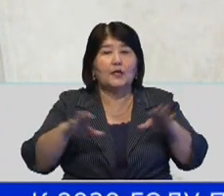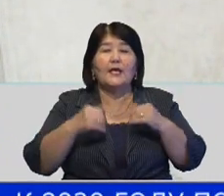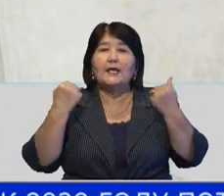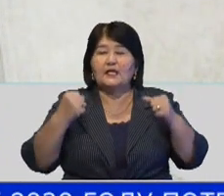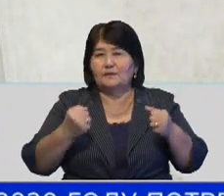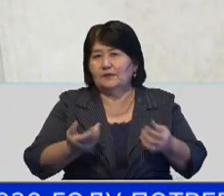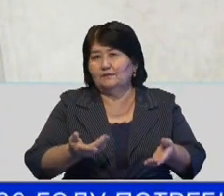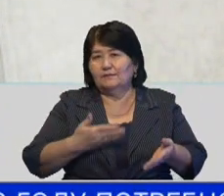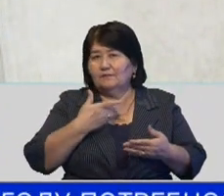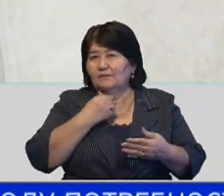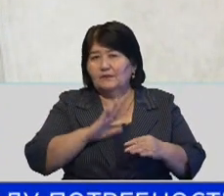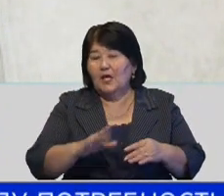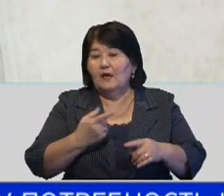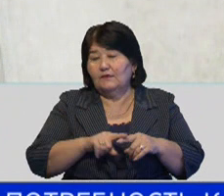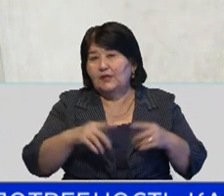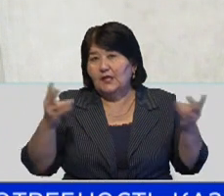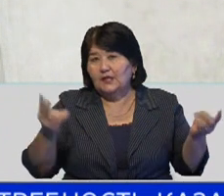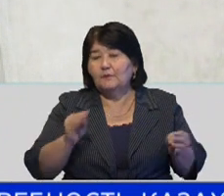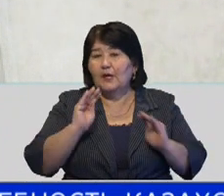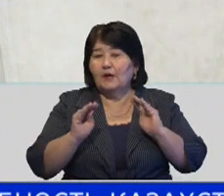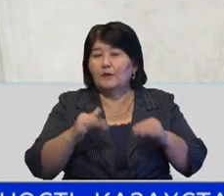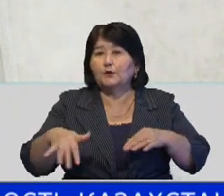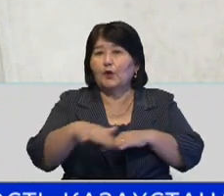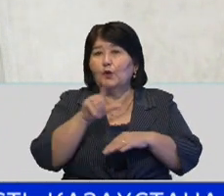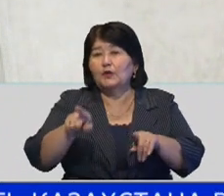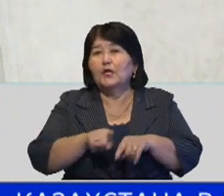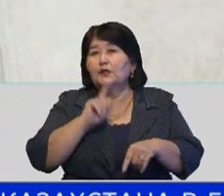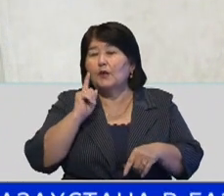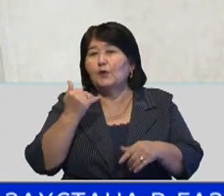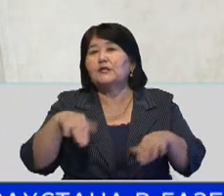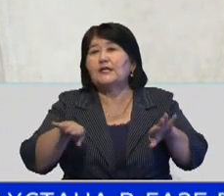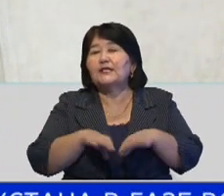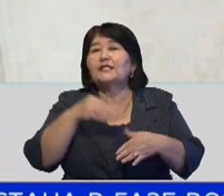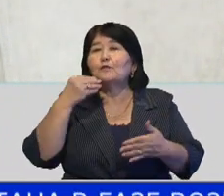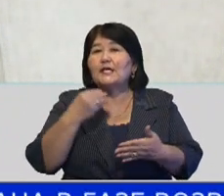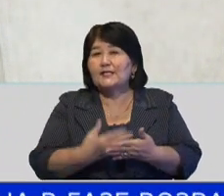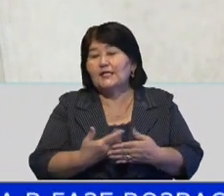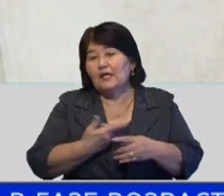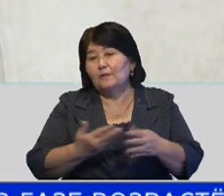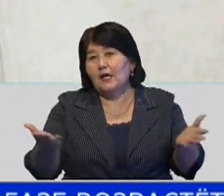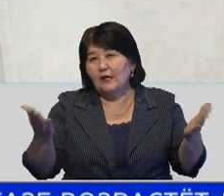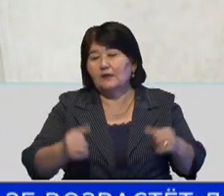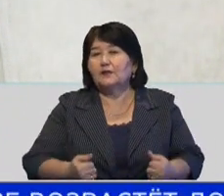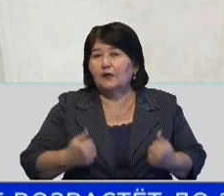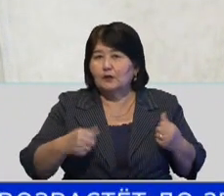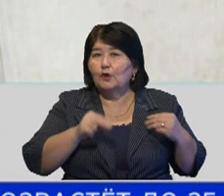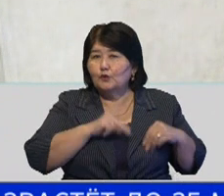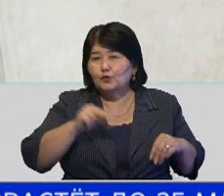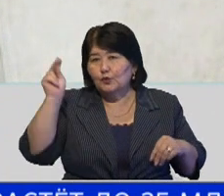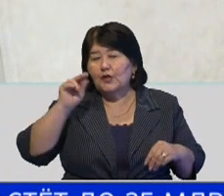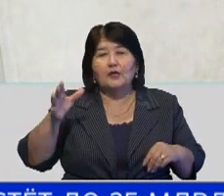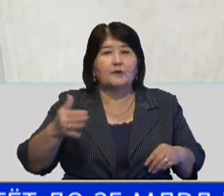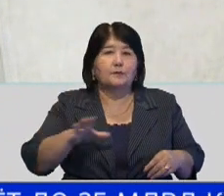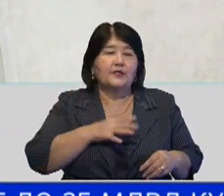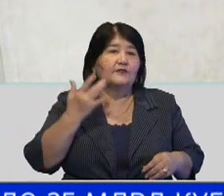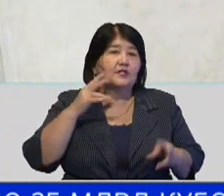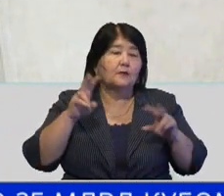от бере счита необходимо формировать уния можи нно усердно трудиться учиться быть всегда